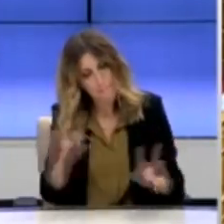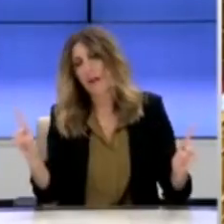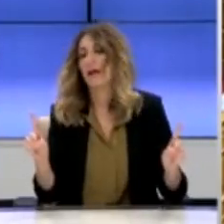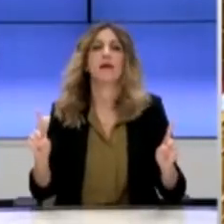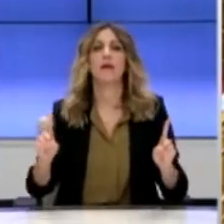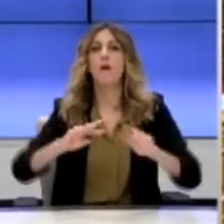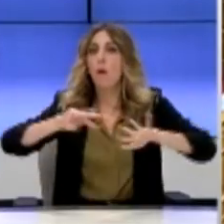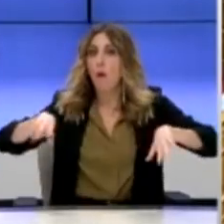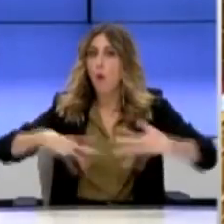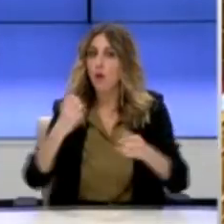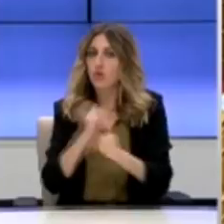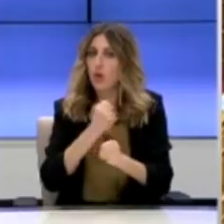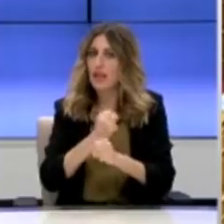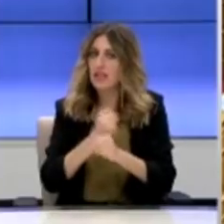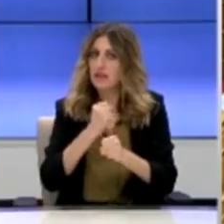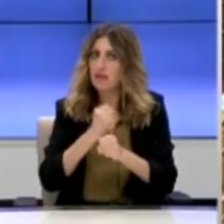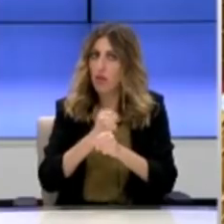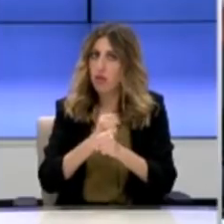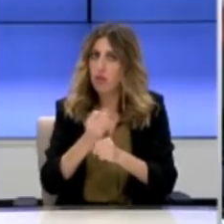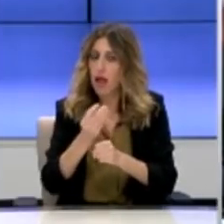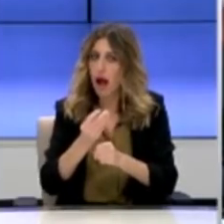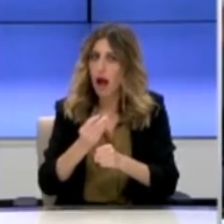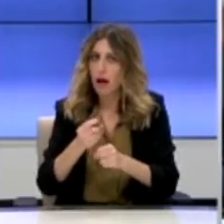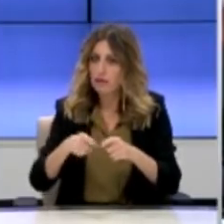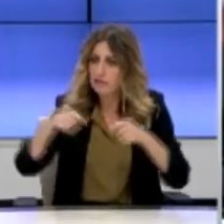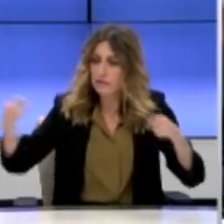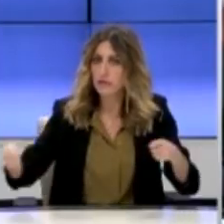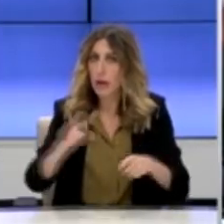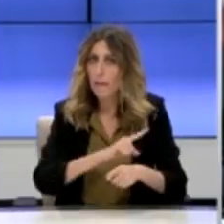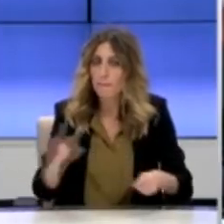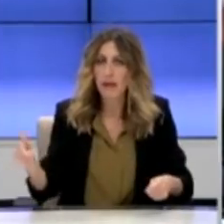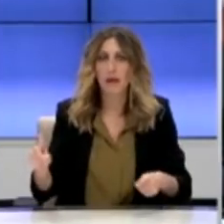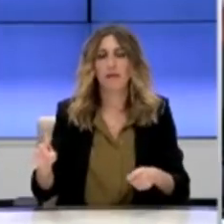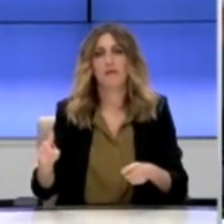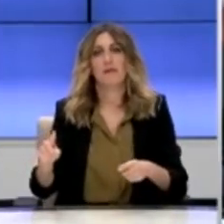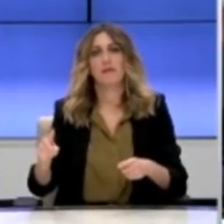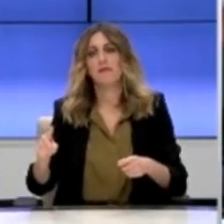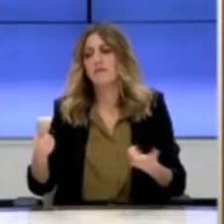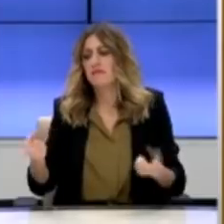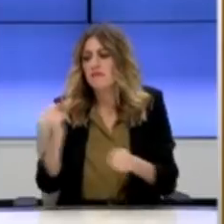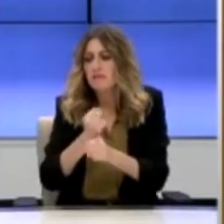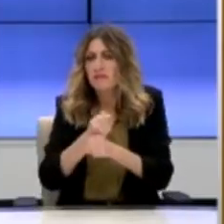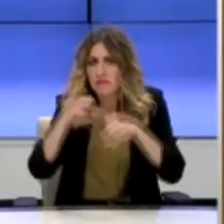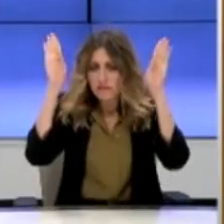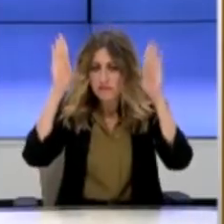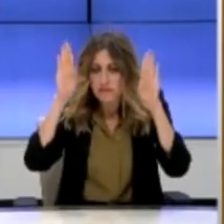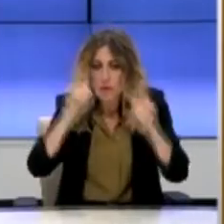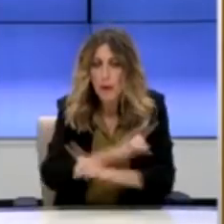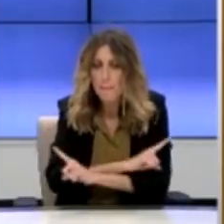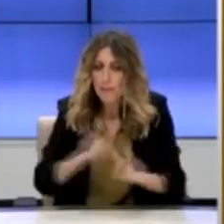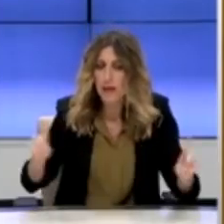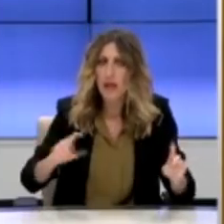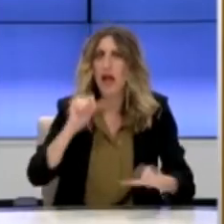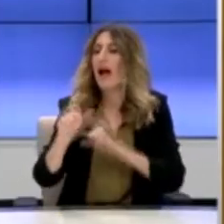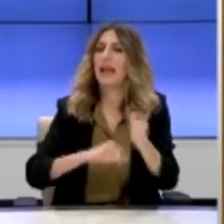οκταώρου, την καθήλωση των μισθών, την απογείωση της επέσχυντης ευελιξίας, τις νέες αλλαγές σε ασφαλιστικό,